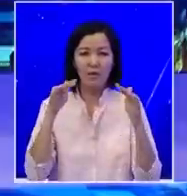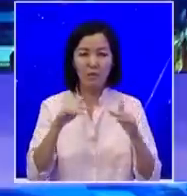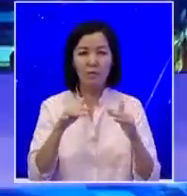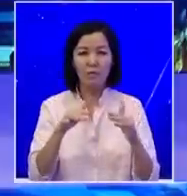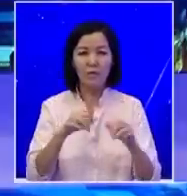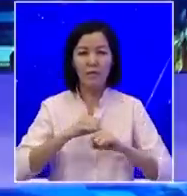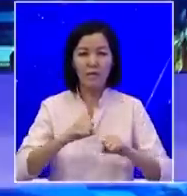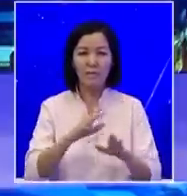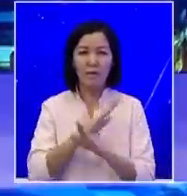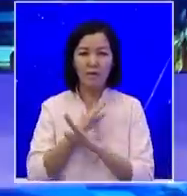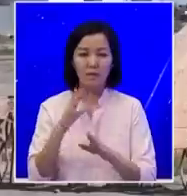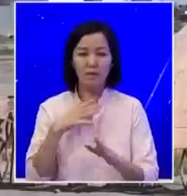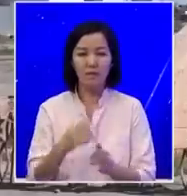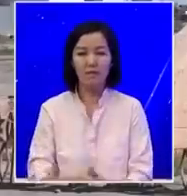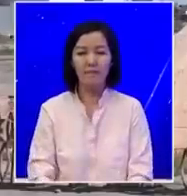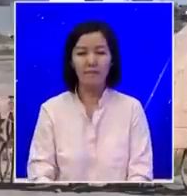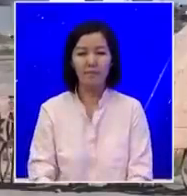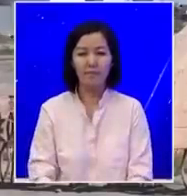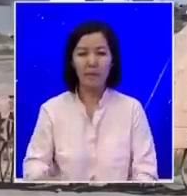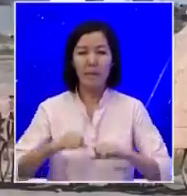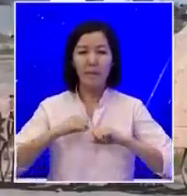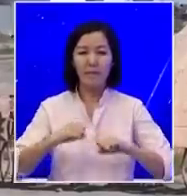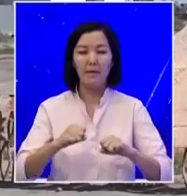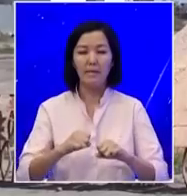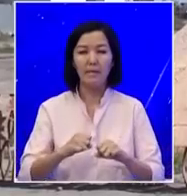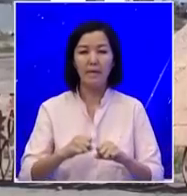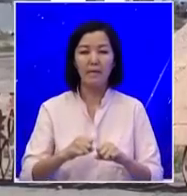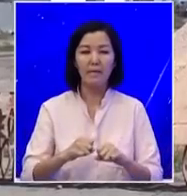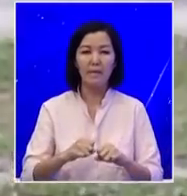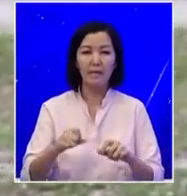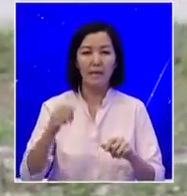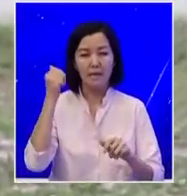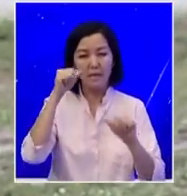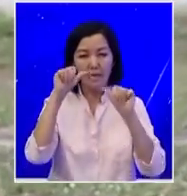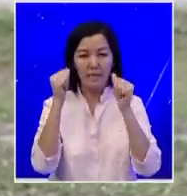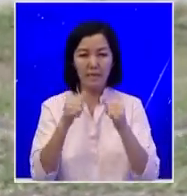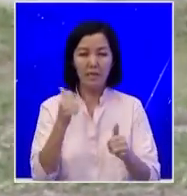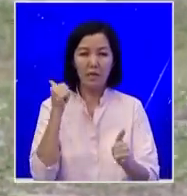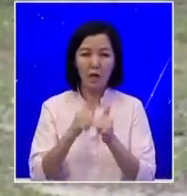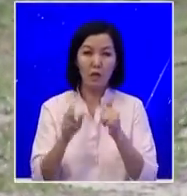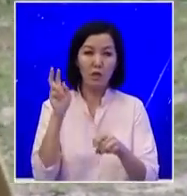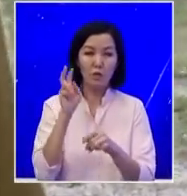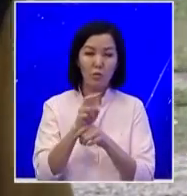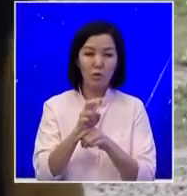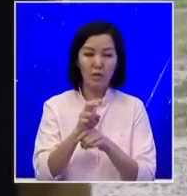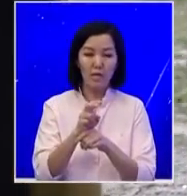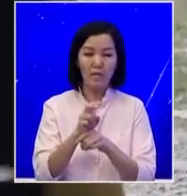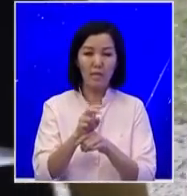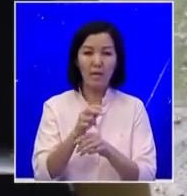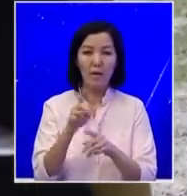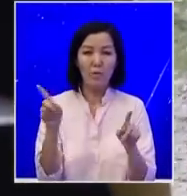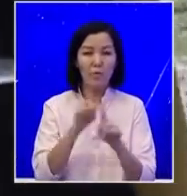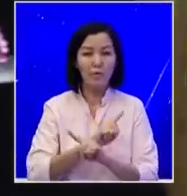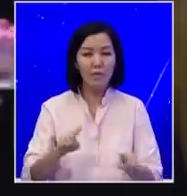қаза тауыпты. Батыр аталар ұрпағы бұл ескерткішке жылда келеді, бірақ биылғы келіс өзгеше. Өзгеше